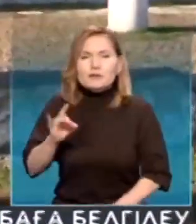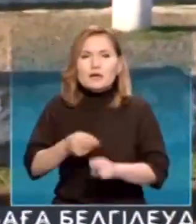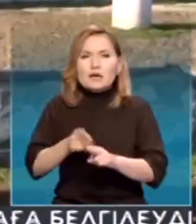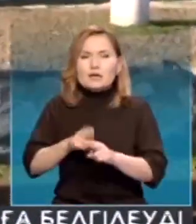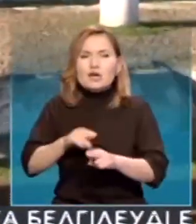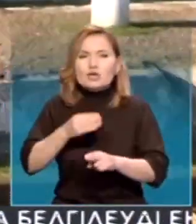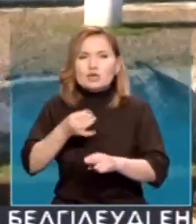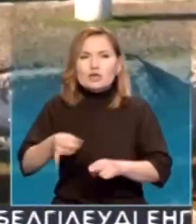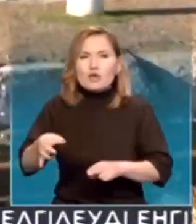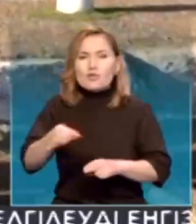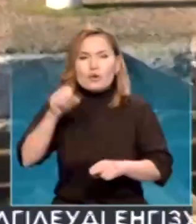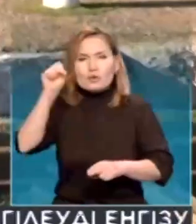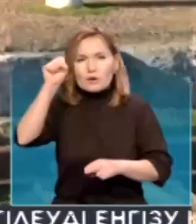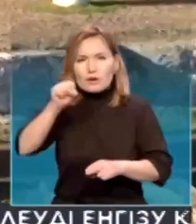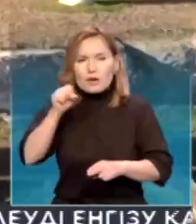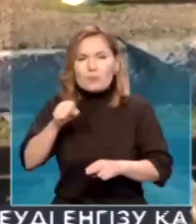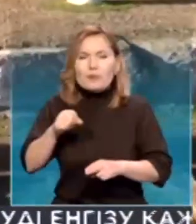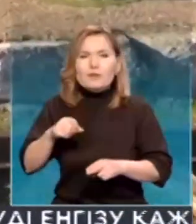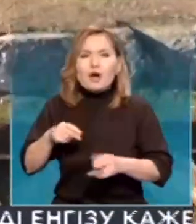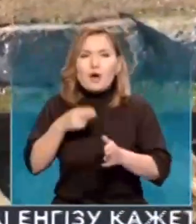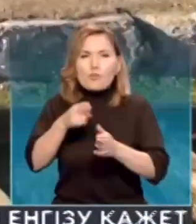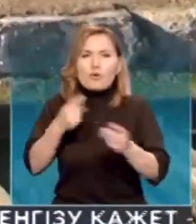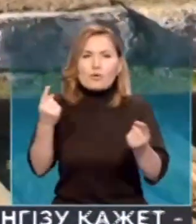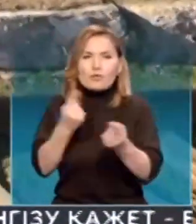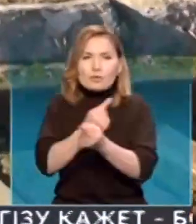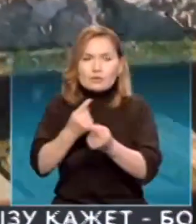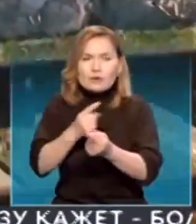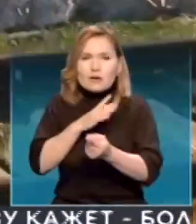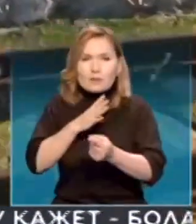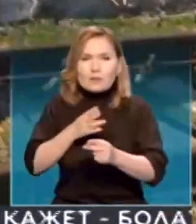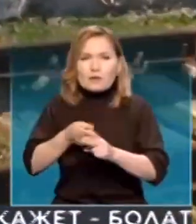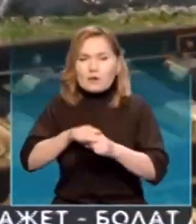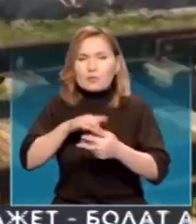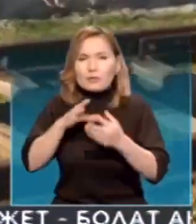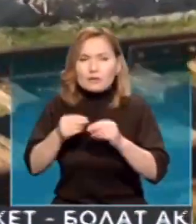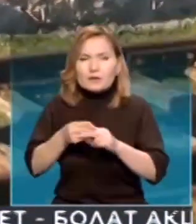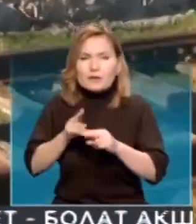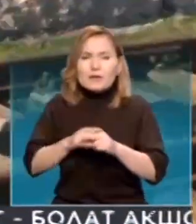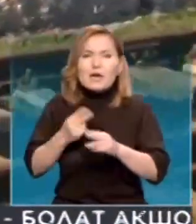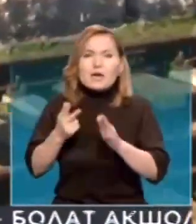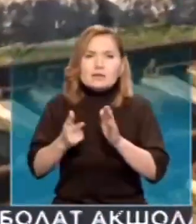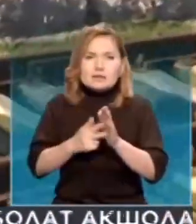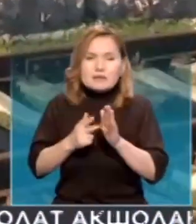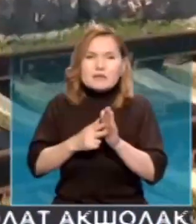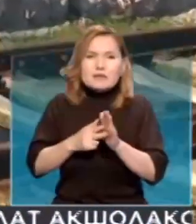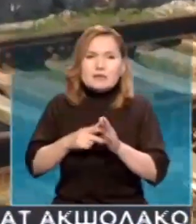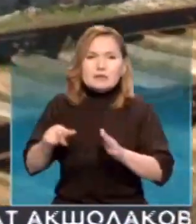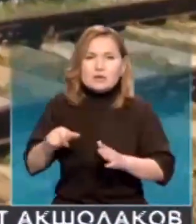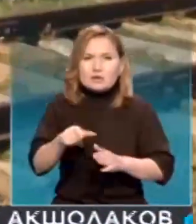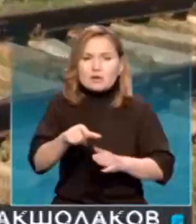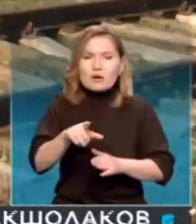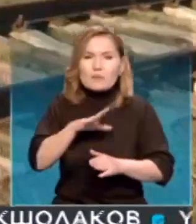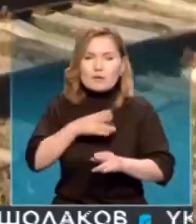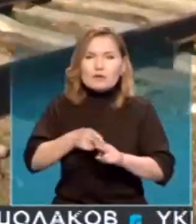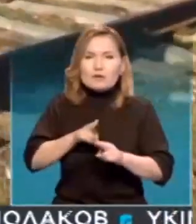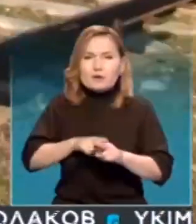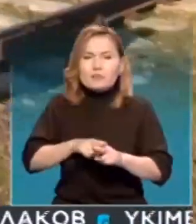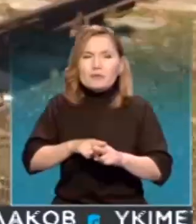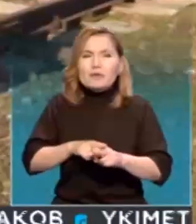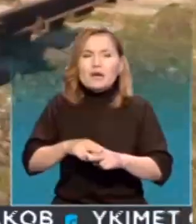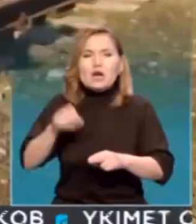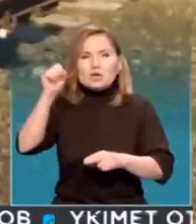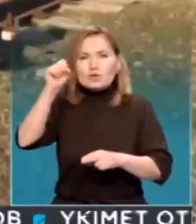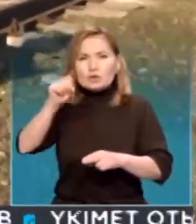станциясына Өзбекстан арқылы пойыздар қатынаған жергілікті тұрғындардың айтуынша, мұнда 8 темір жол жолағы болған. Алайда екі